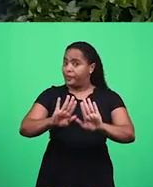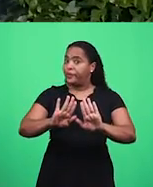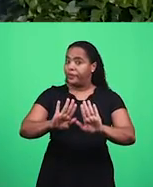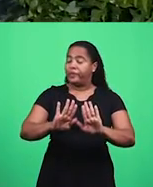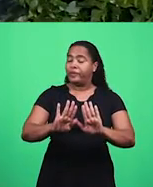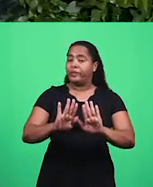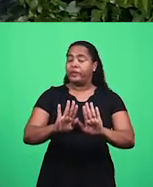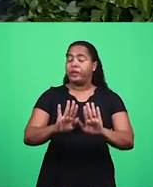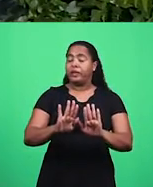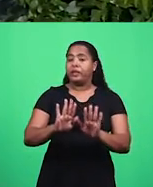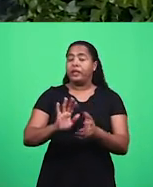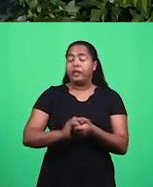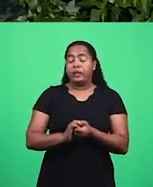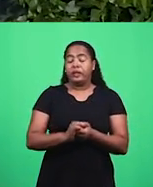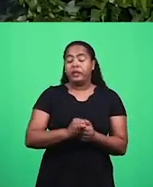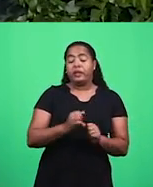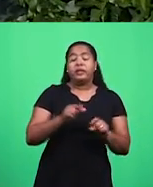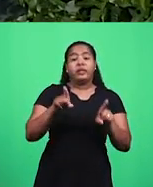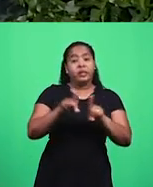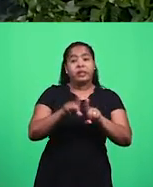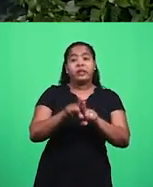Но